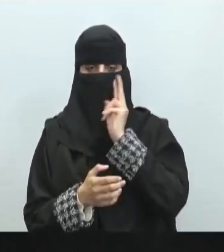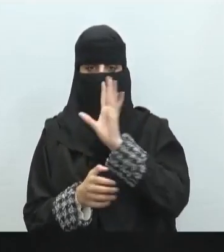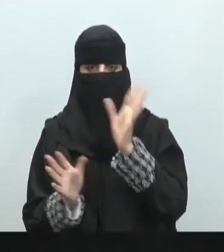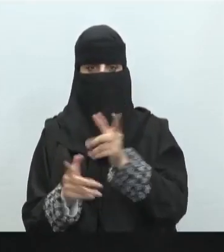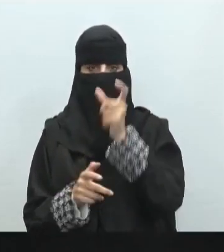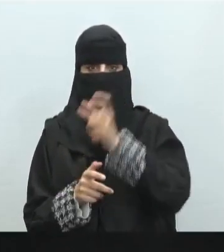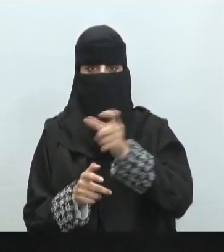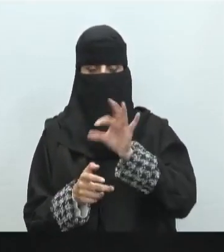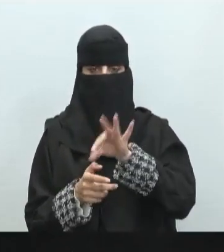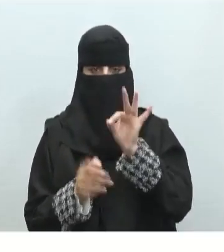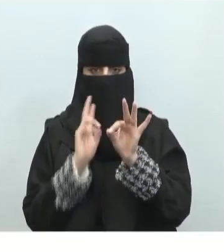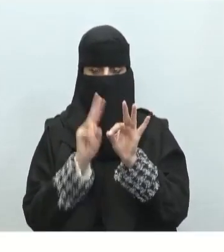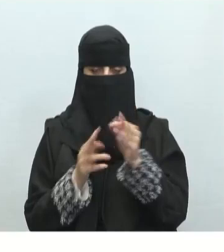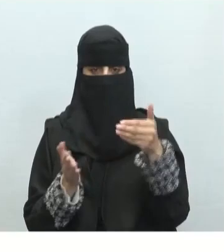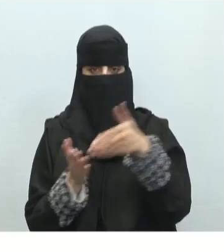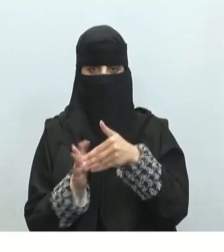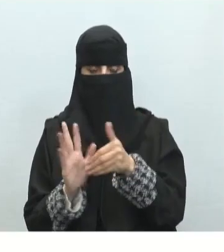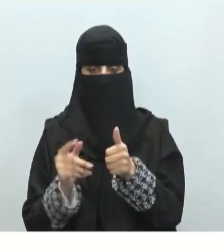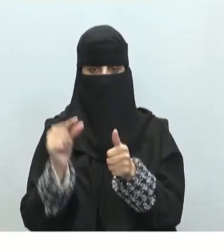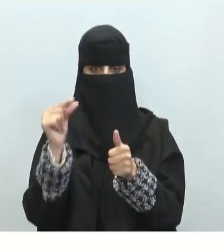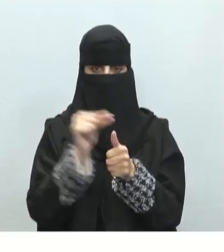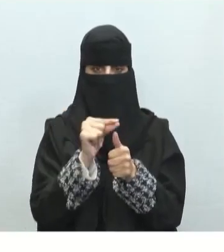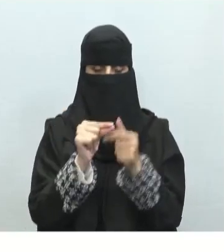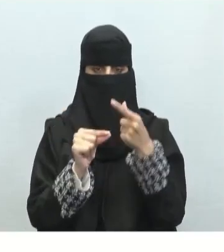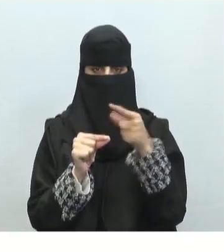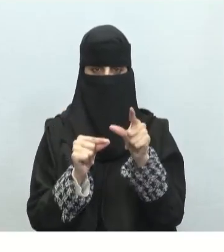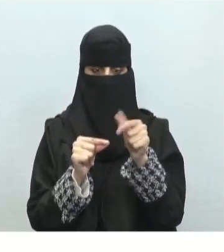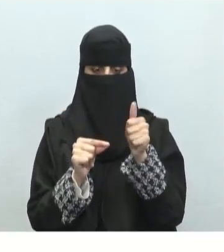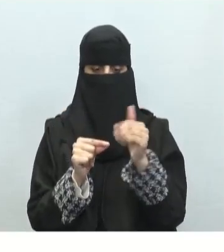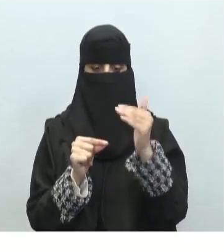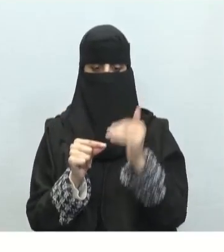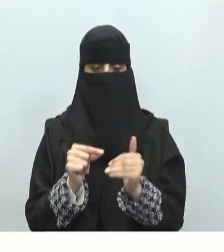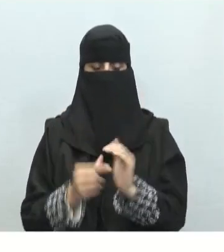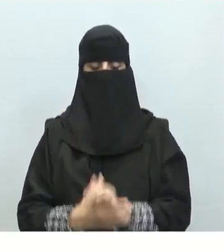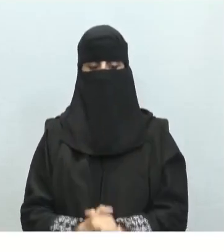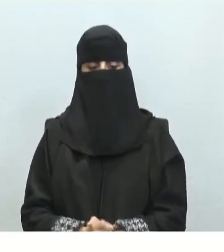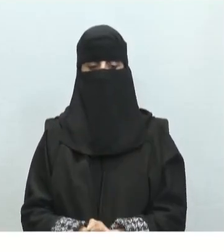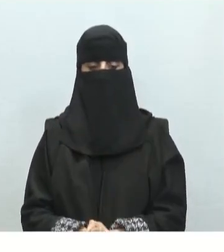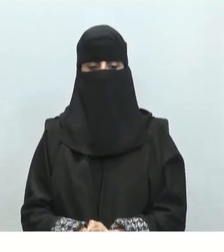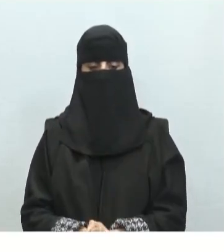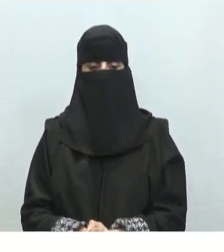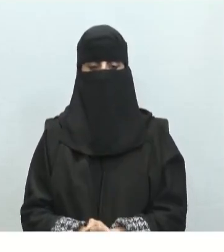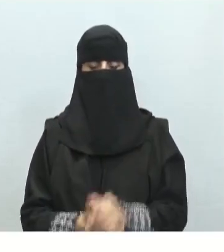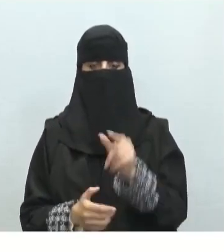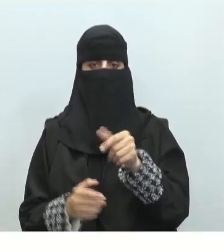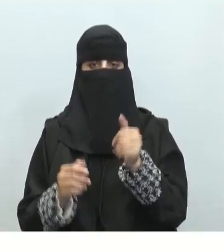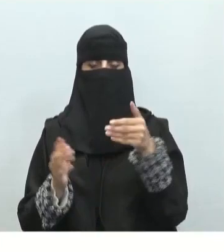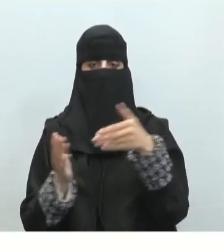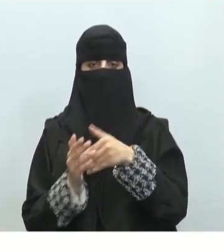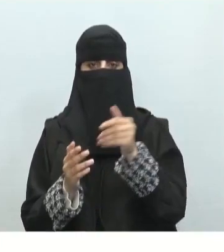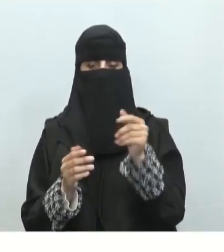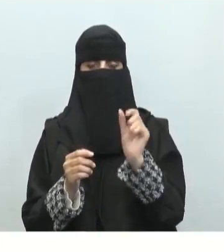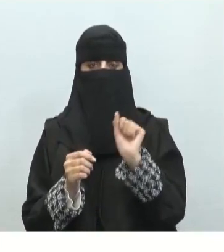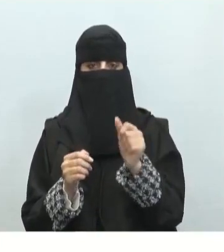او اخر الفاعل ما الحركه التي تظهر على اخره احسنتم ايها الابطال